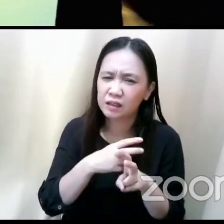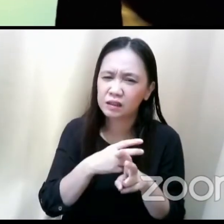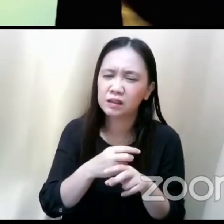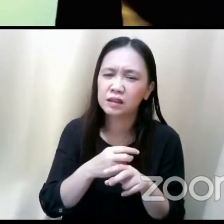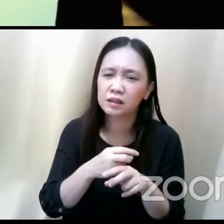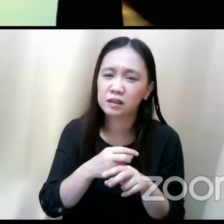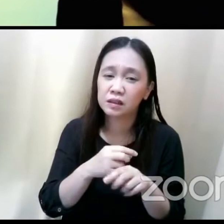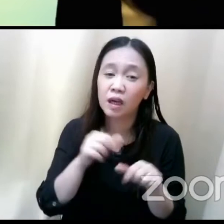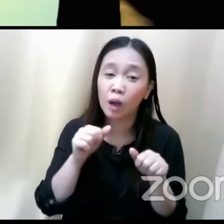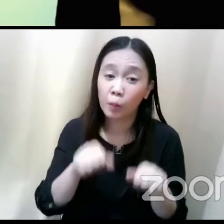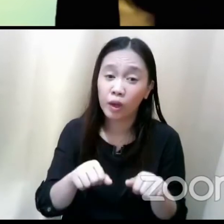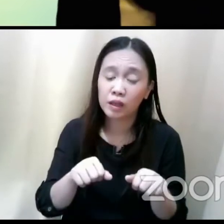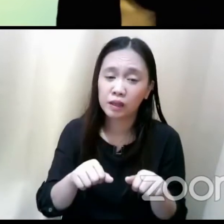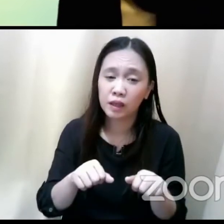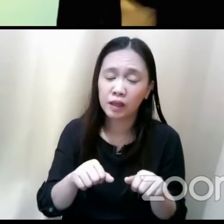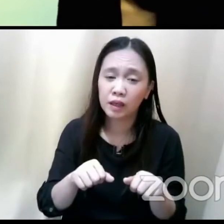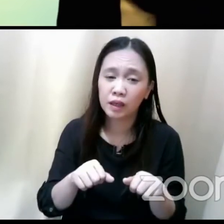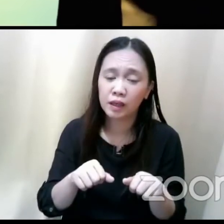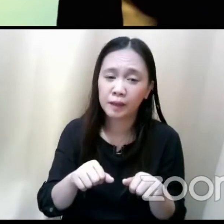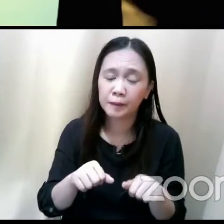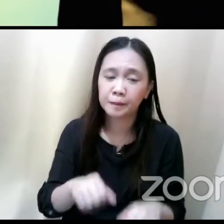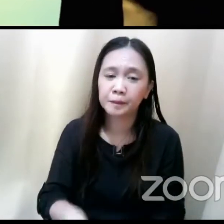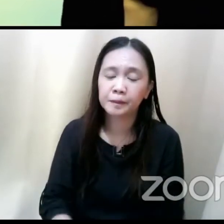Pwede mag-tap ng